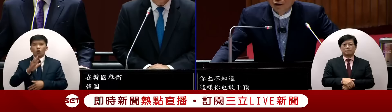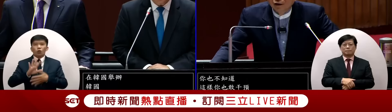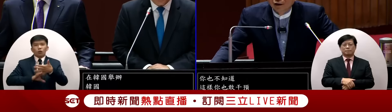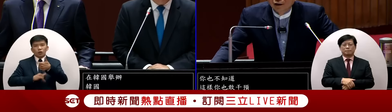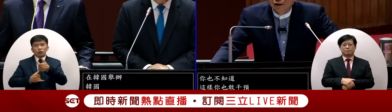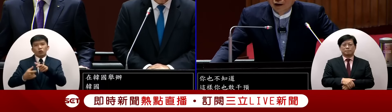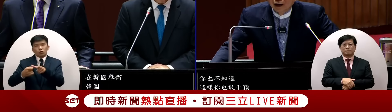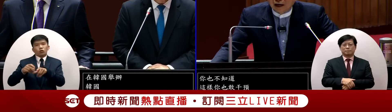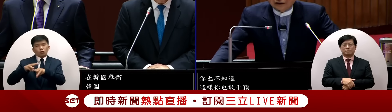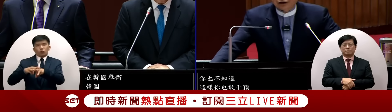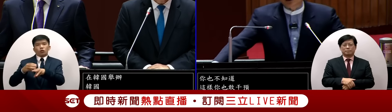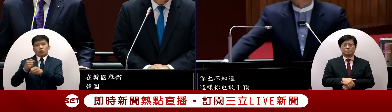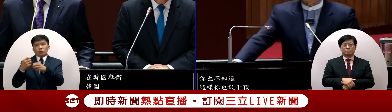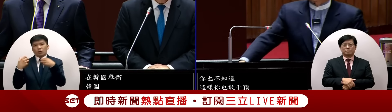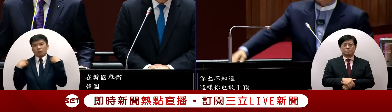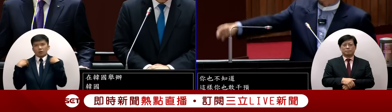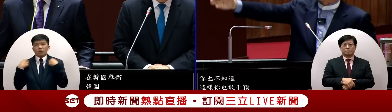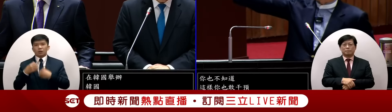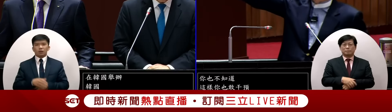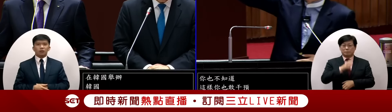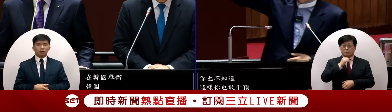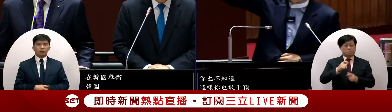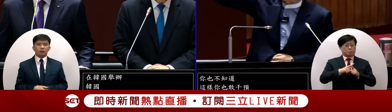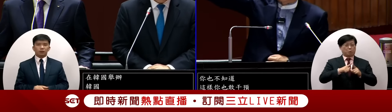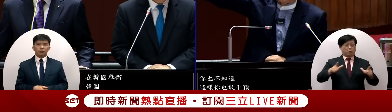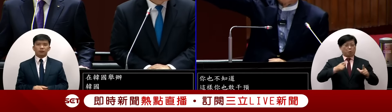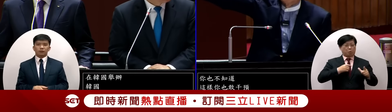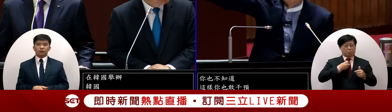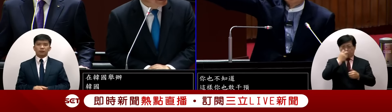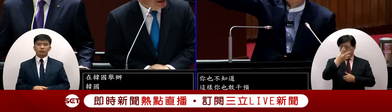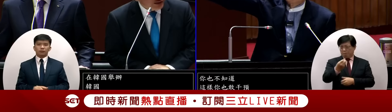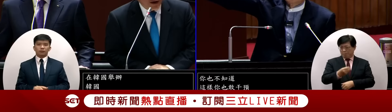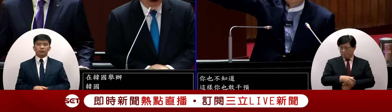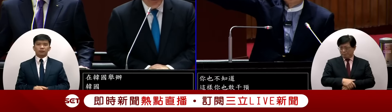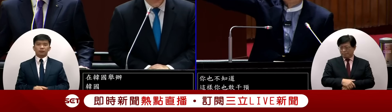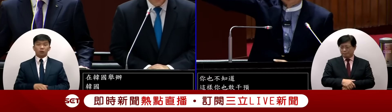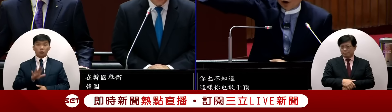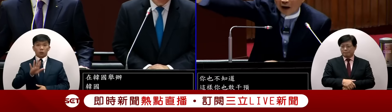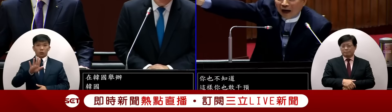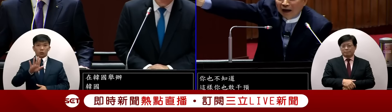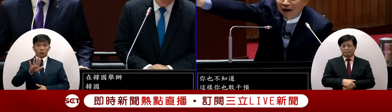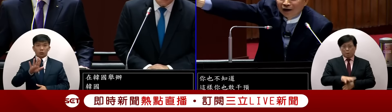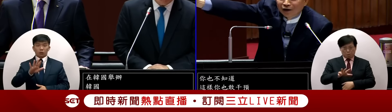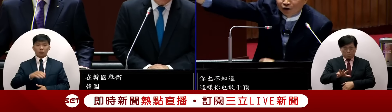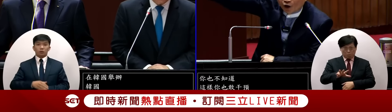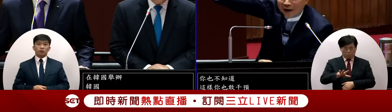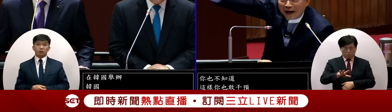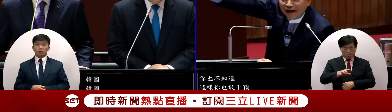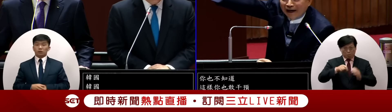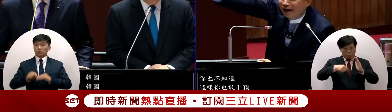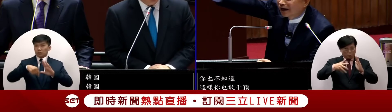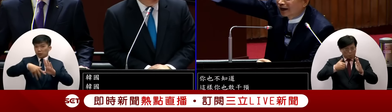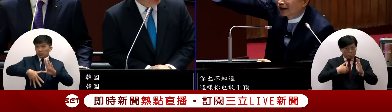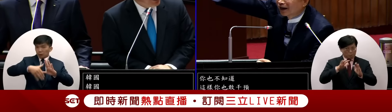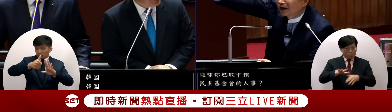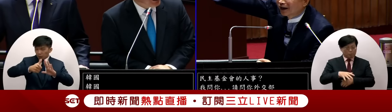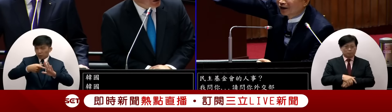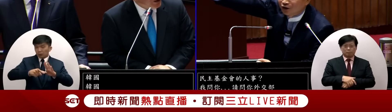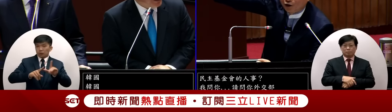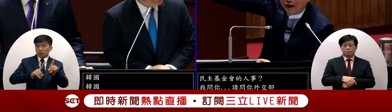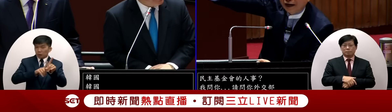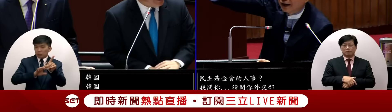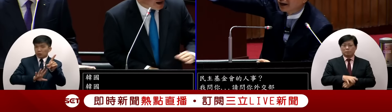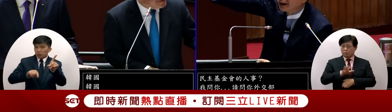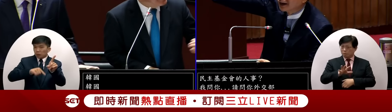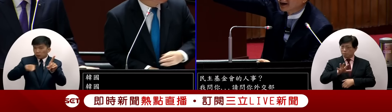哈比较忙。 啊，其中有一声这大声，你没有去拜会的？ 有，我有跟院长啊的随扈哈有